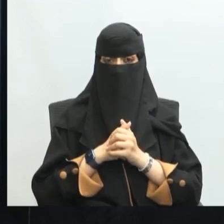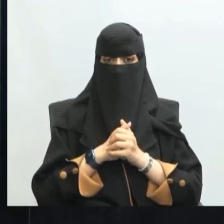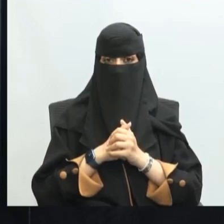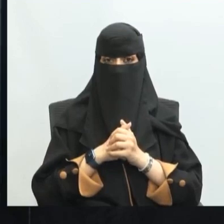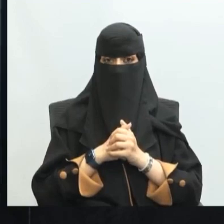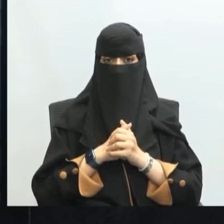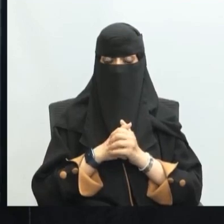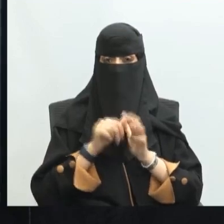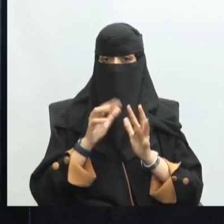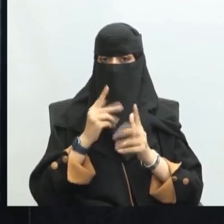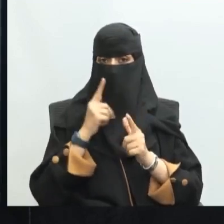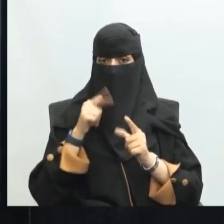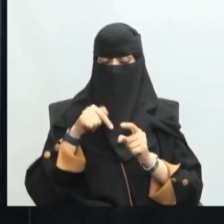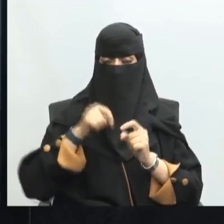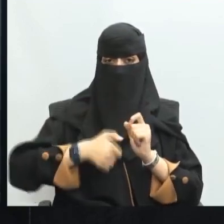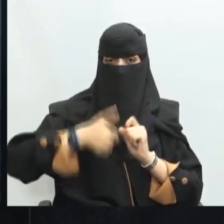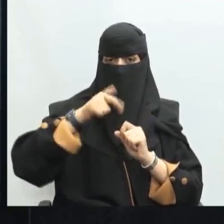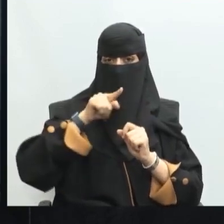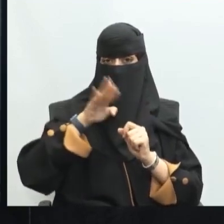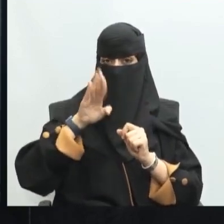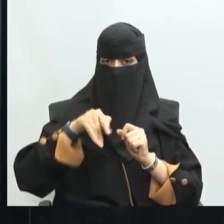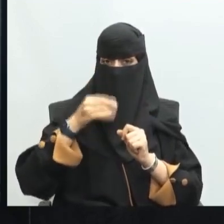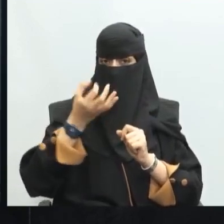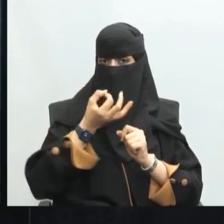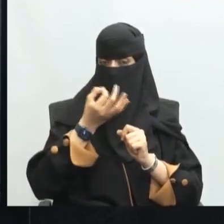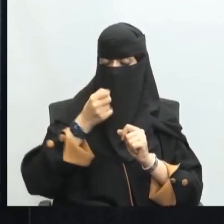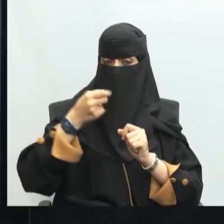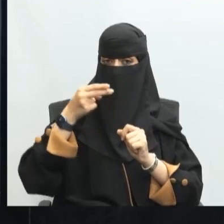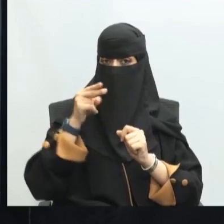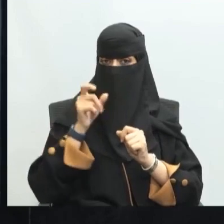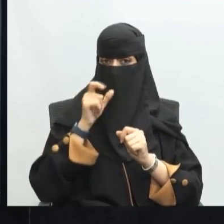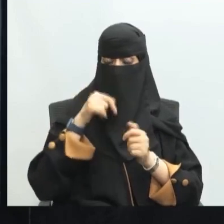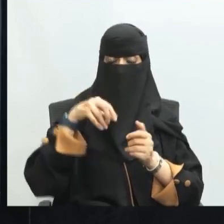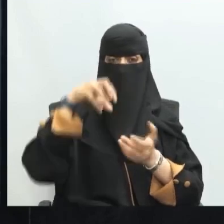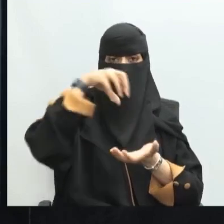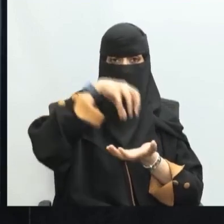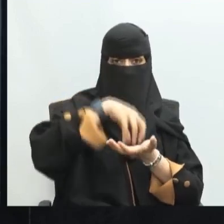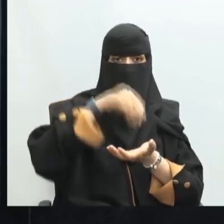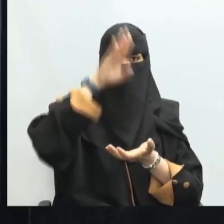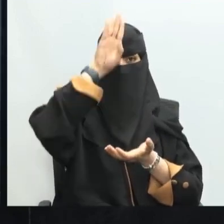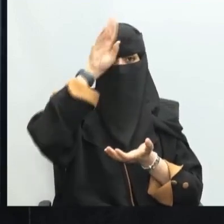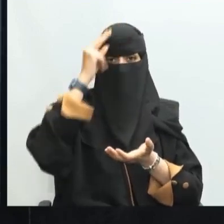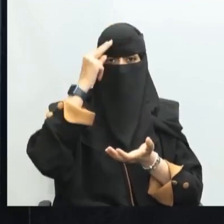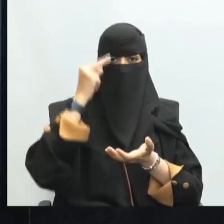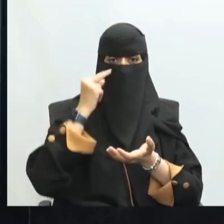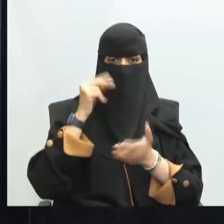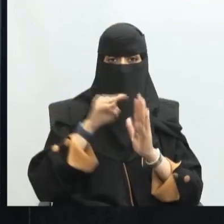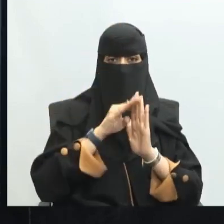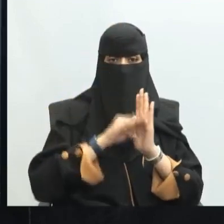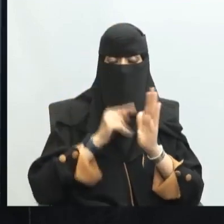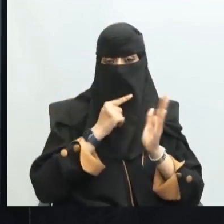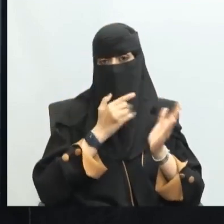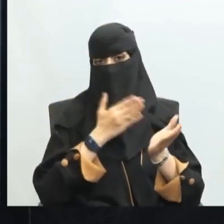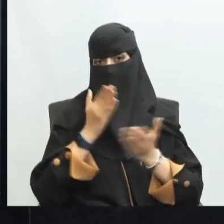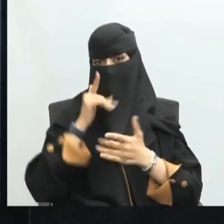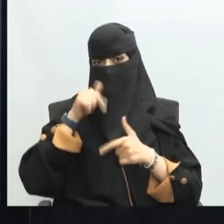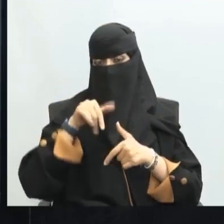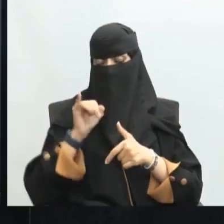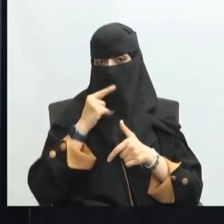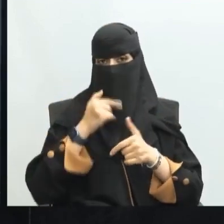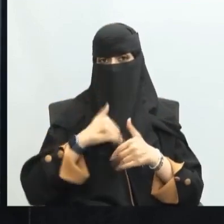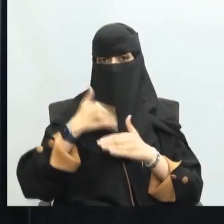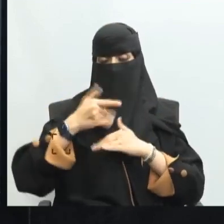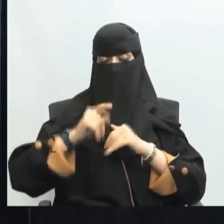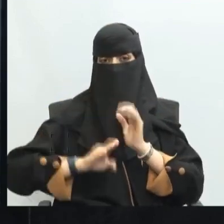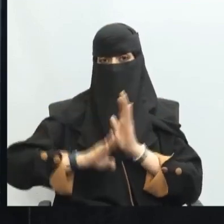الوطني وتحقيق اهدافه تحدثنا ايضا عن مركز الملك عبد العزيز والبرامج التي يقدمها من اجل